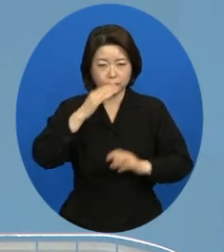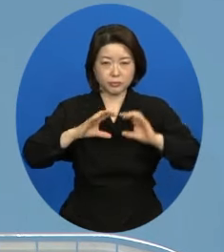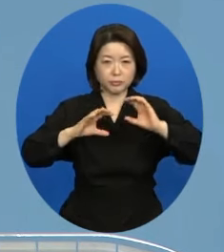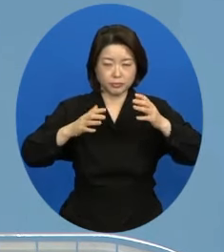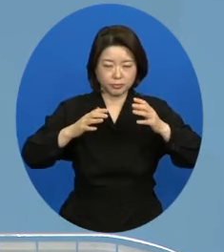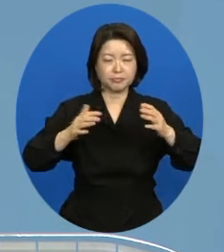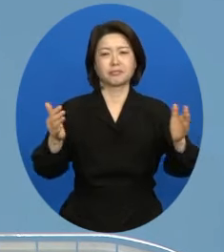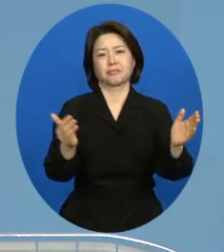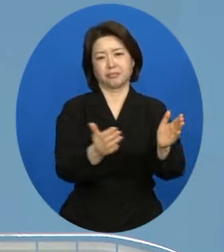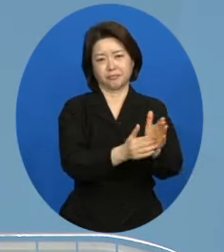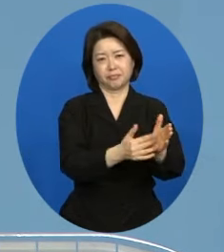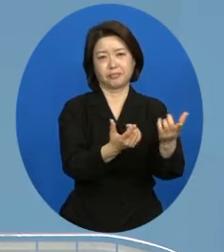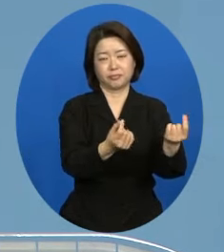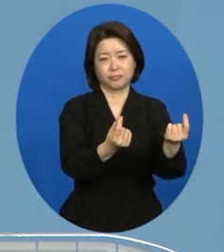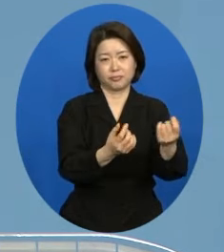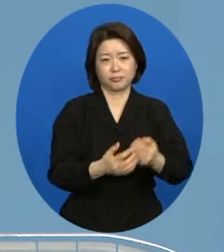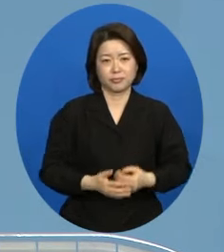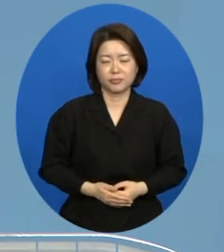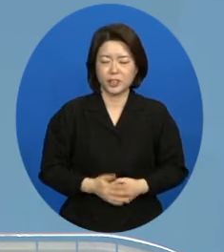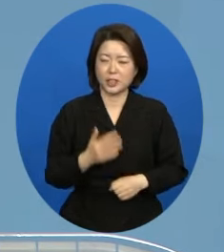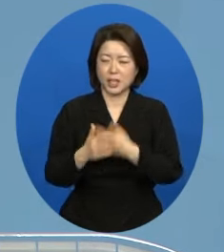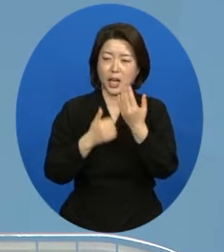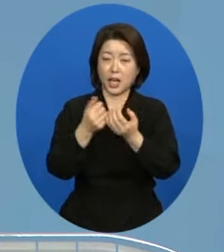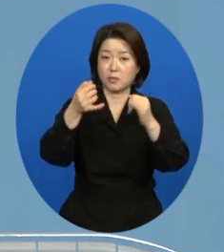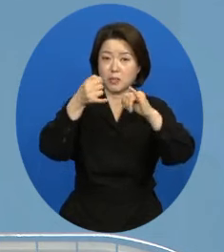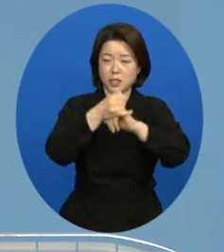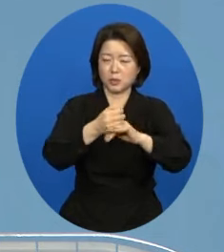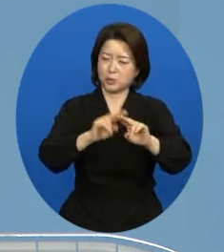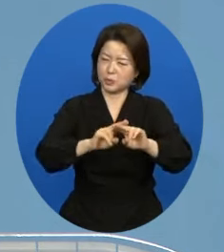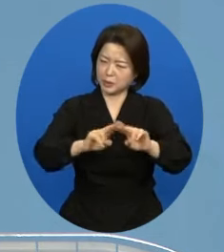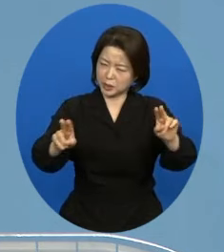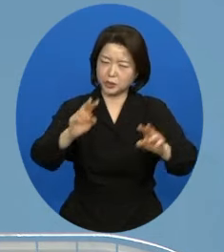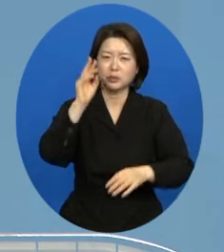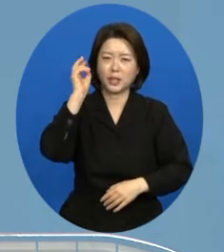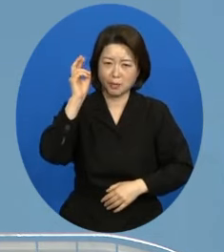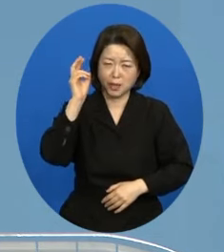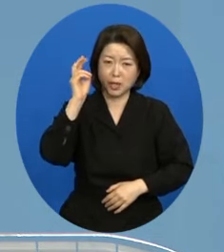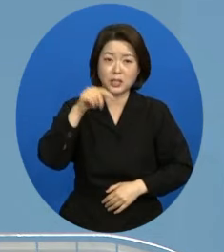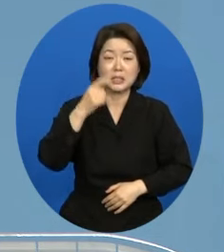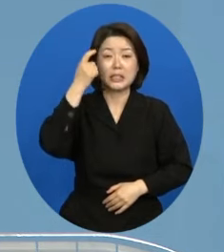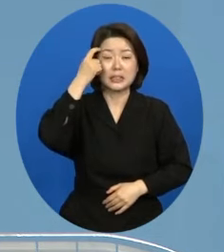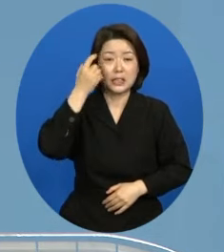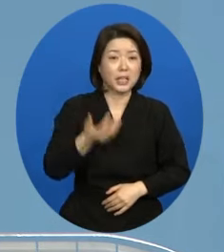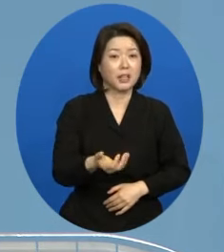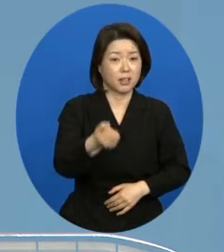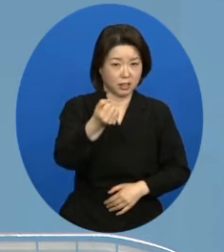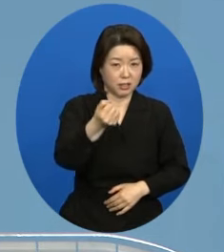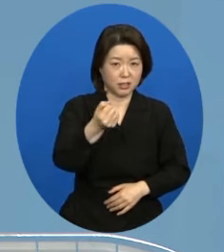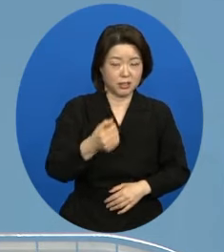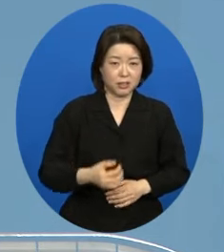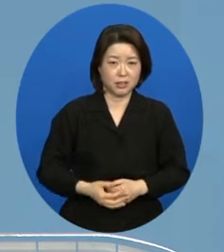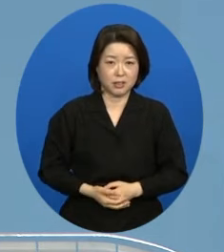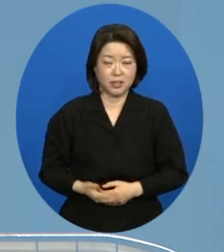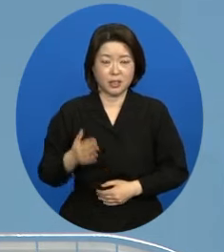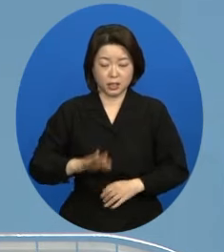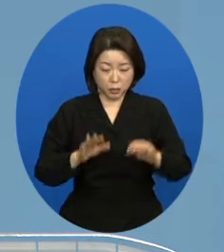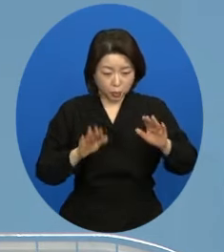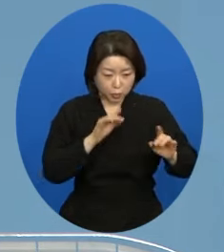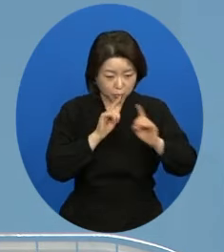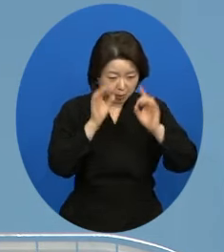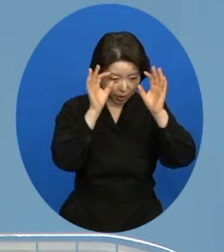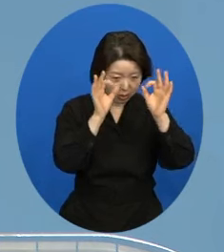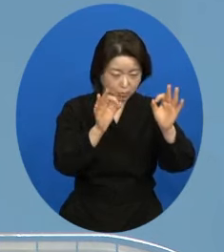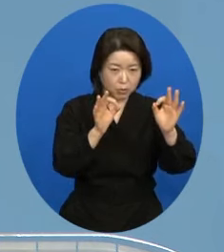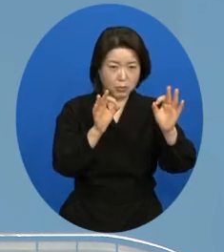끝났다 이제는 그 하나님의 약속도 취소가 되었다라고 생각을 했을 겁니다 그런데 오늘 말씀을 보면